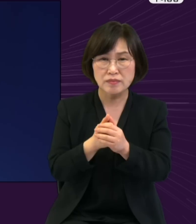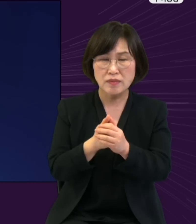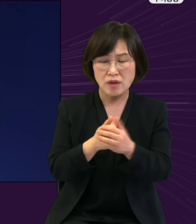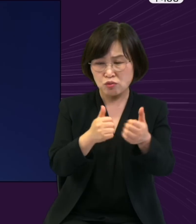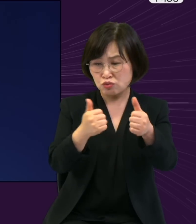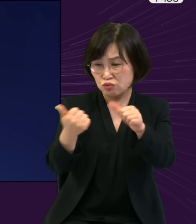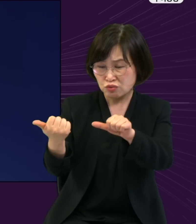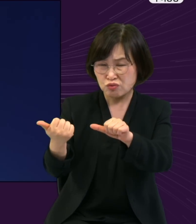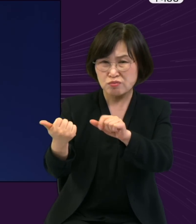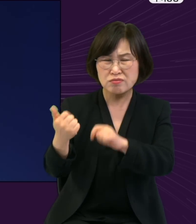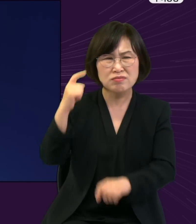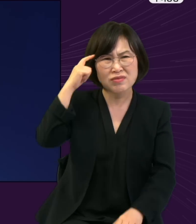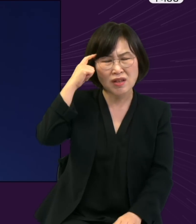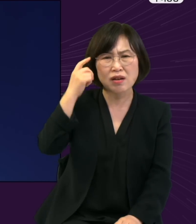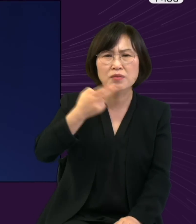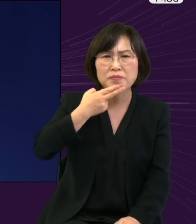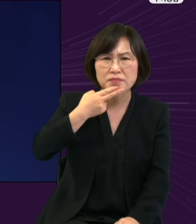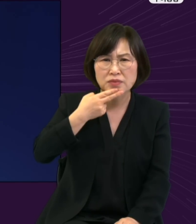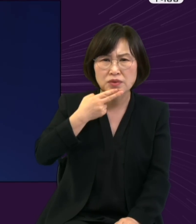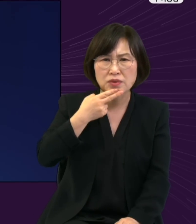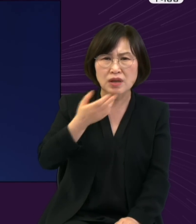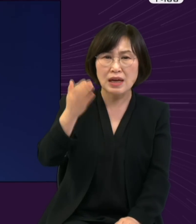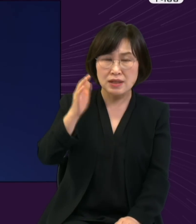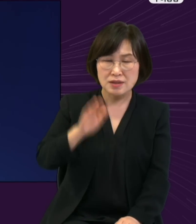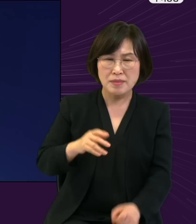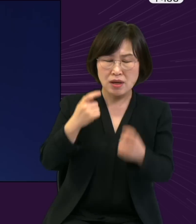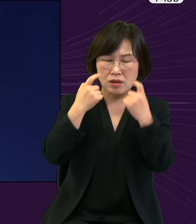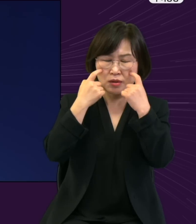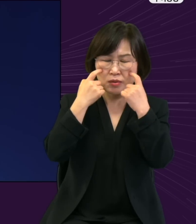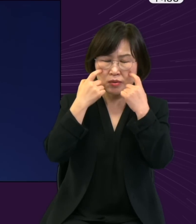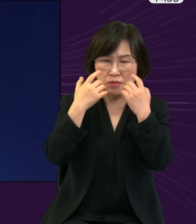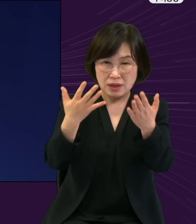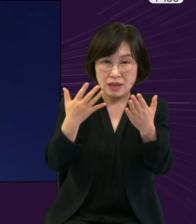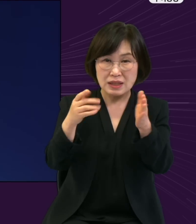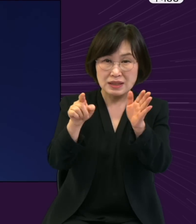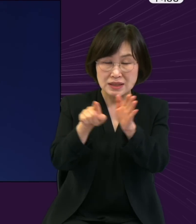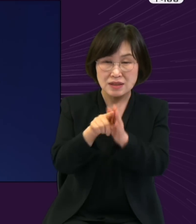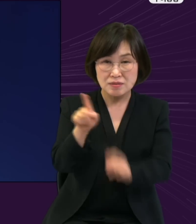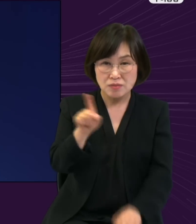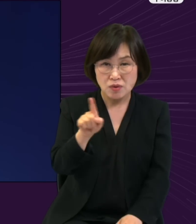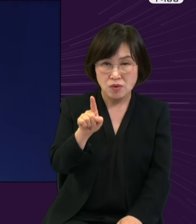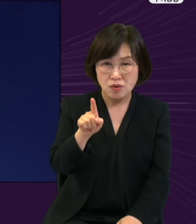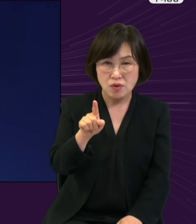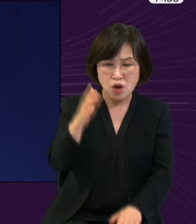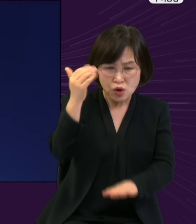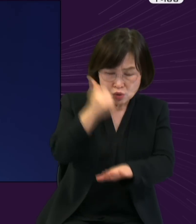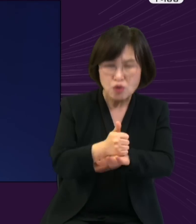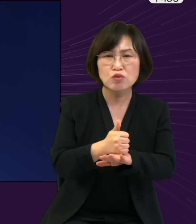않아요. 그렇지만 여러분, 가장 확실한 것은 언젠가 우리가 이 땅을 떠나야 한다는 사실이죠.